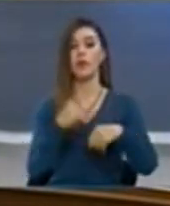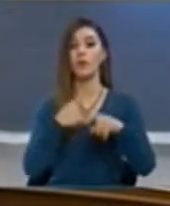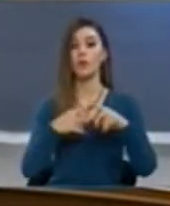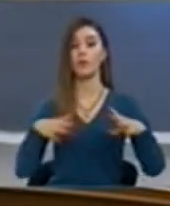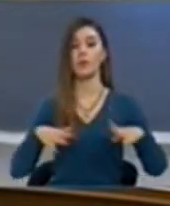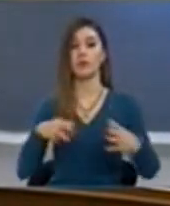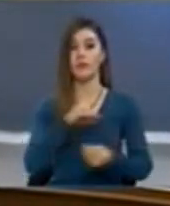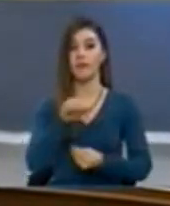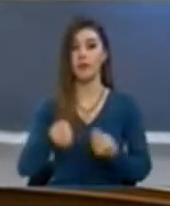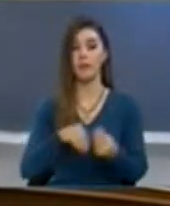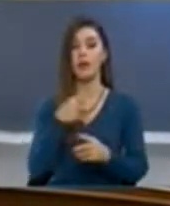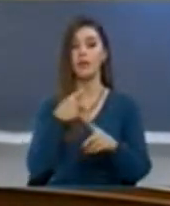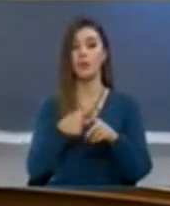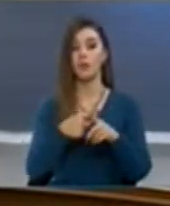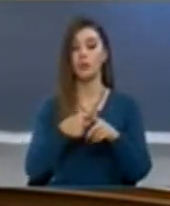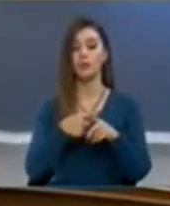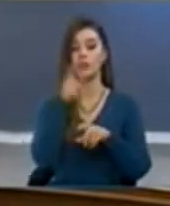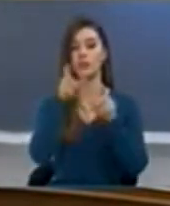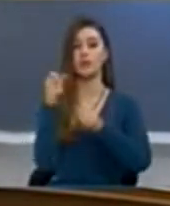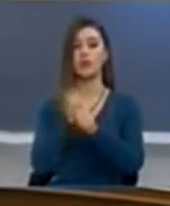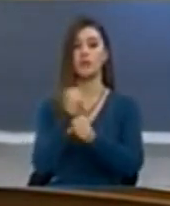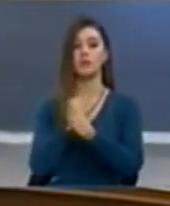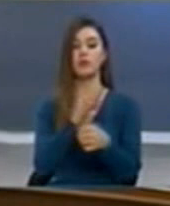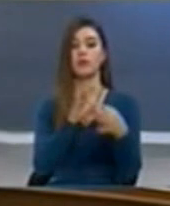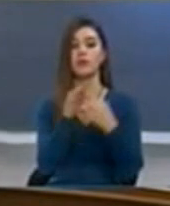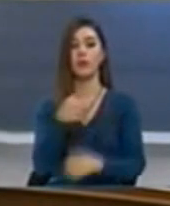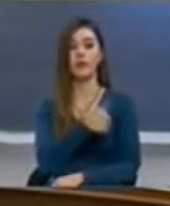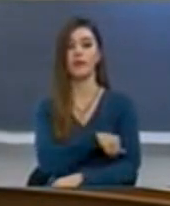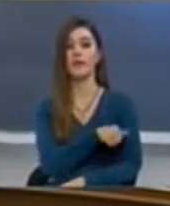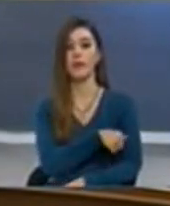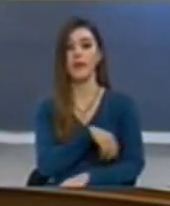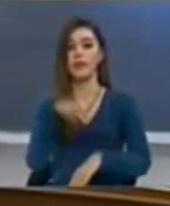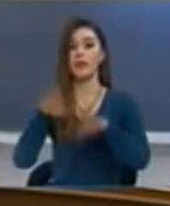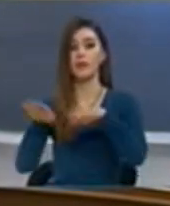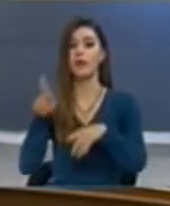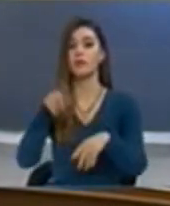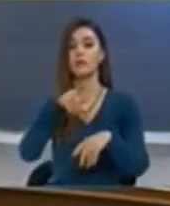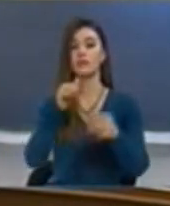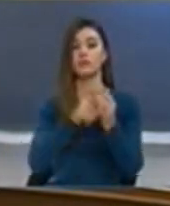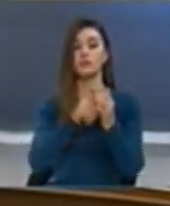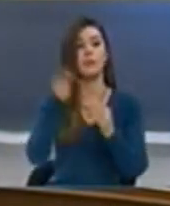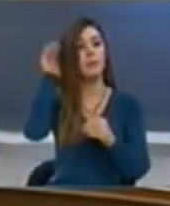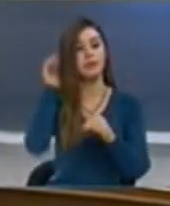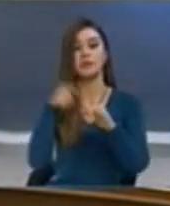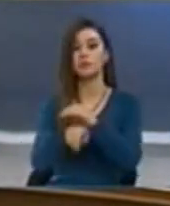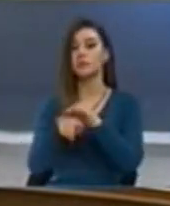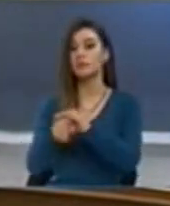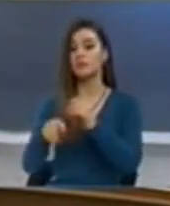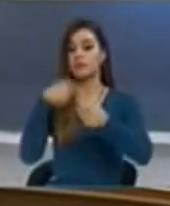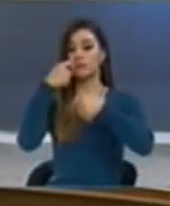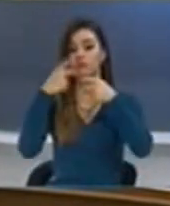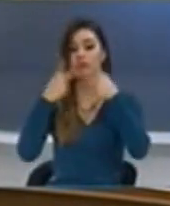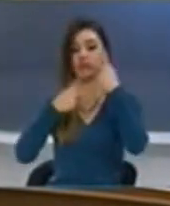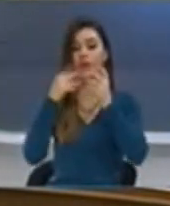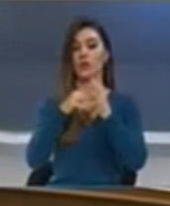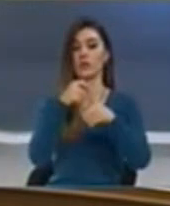edhe kategorizimi i pensioneve kontributdhënëse, grupet punuese, disa ministrorë janë duke punu në përmirësimin e infrastrukturës ligjore, diçka